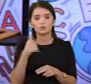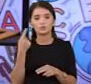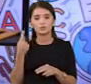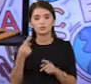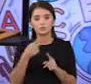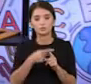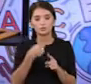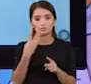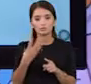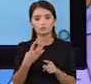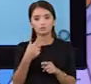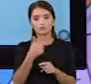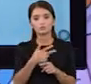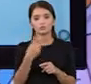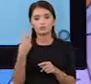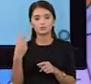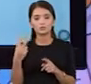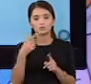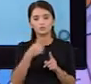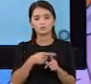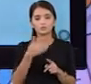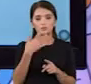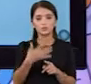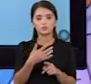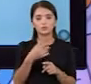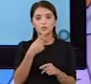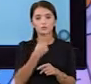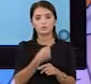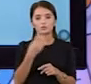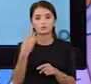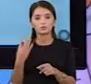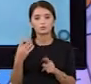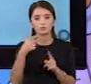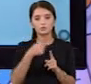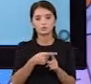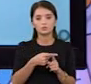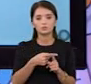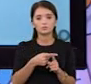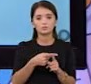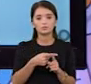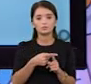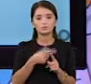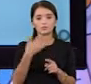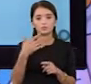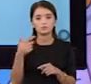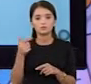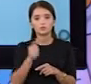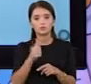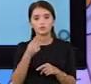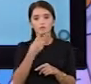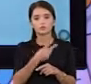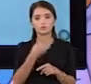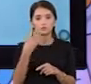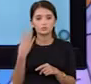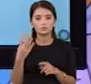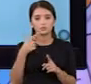sonning yig'indisi 4 ga teng, 3 va 2 sonlarning yig'indisi 5 ga, 1 va 4 sonlarning yig'indisi 5 ga, 2